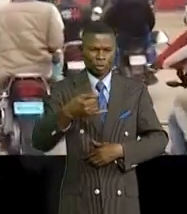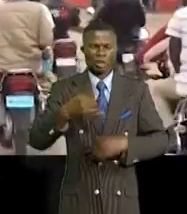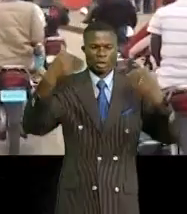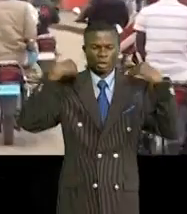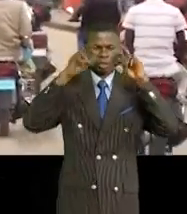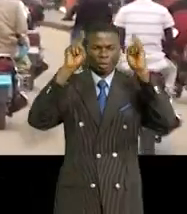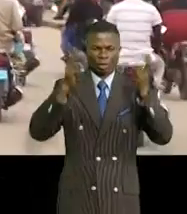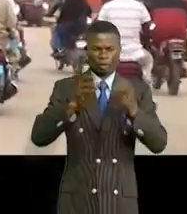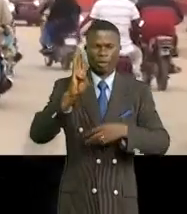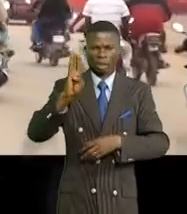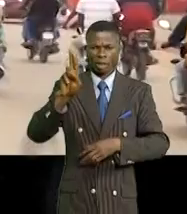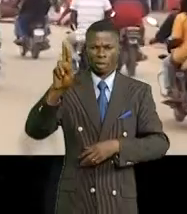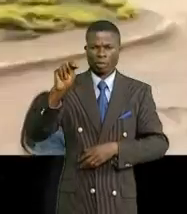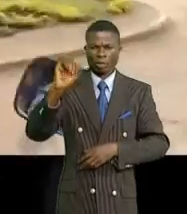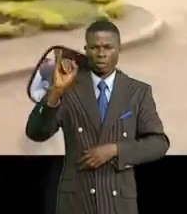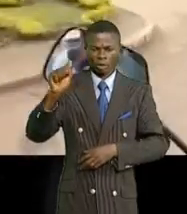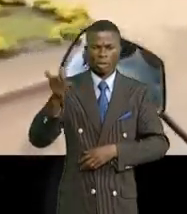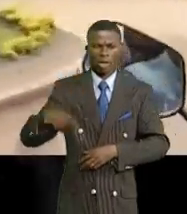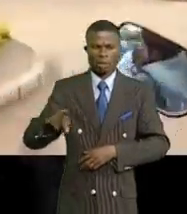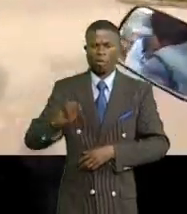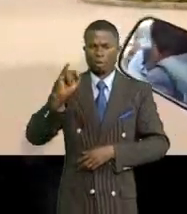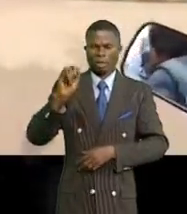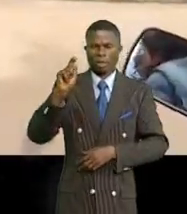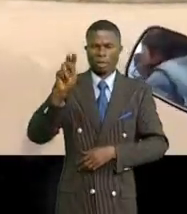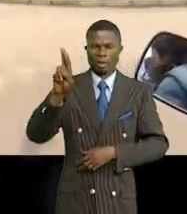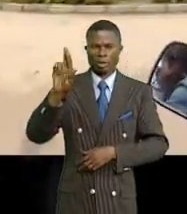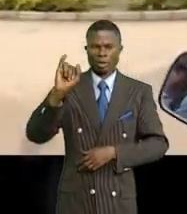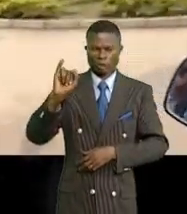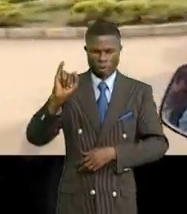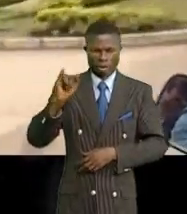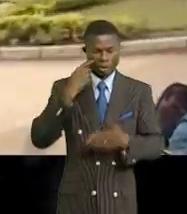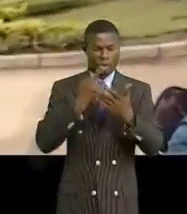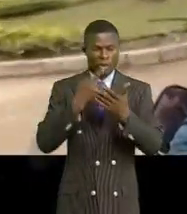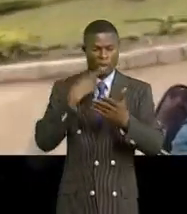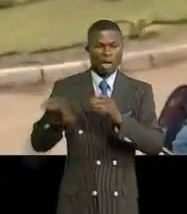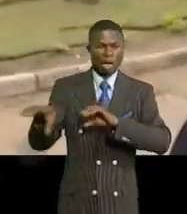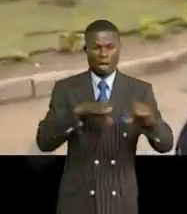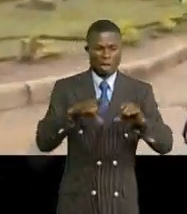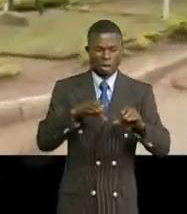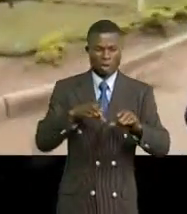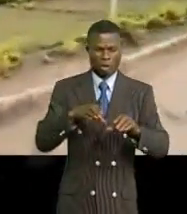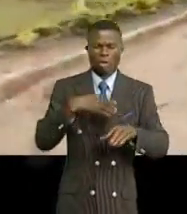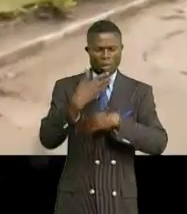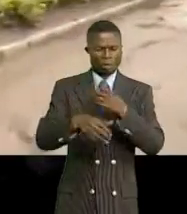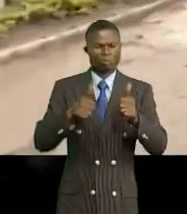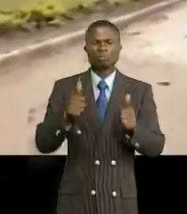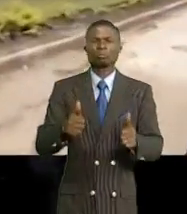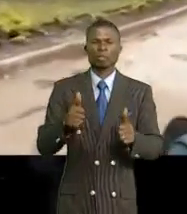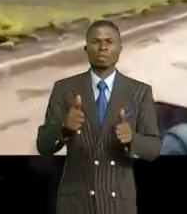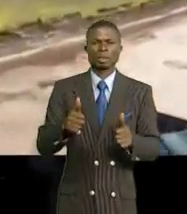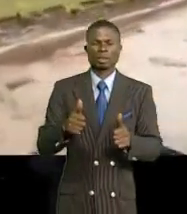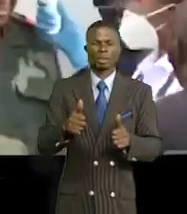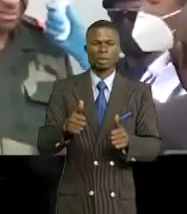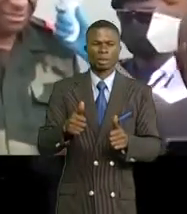de Bounia dans la province de l'Ituri. Comme vous le remarquez, les activités tournent en plein régime et